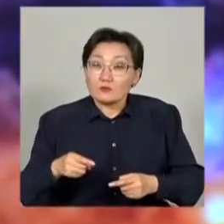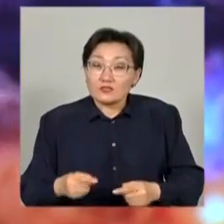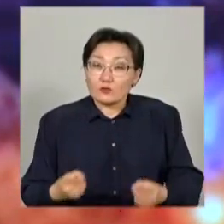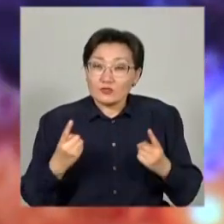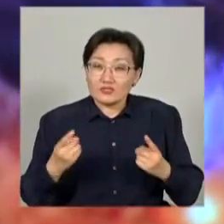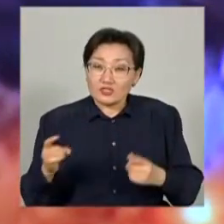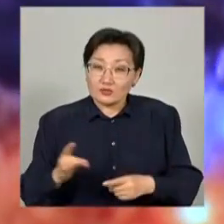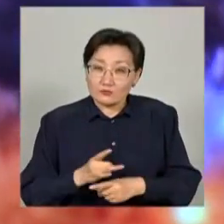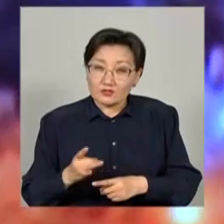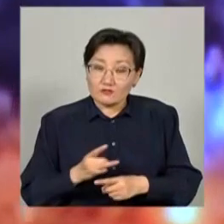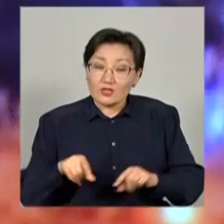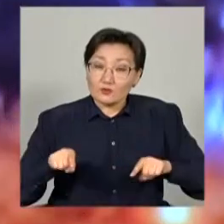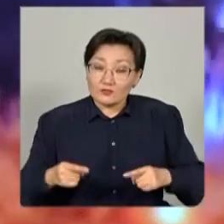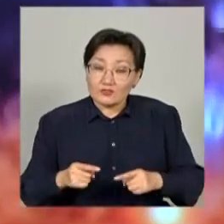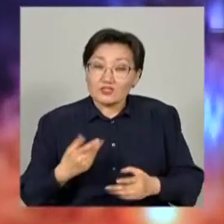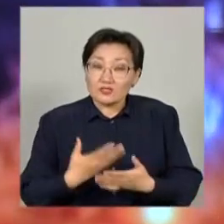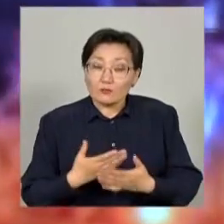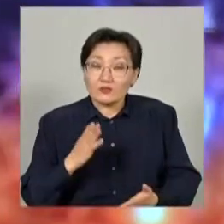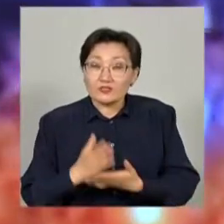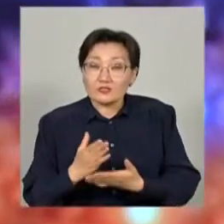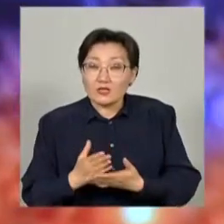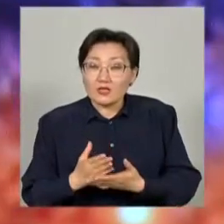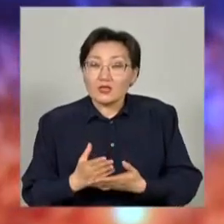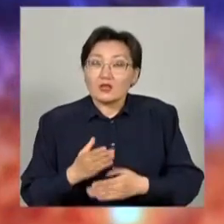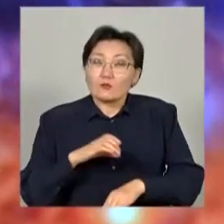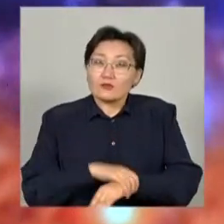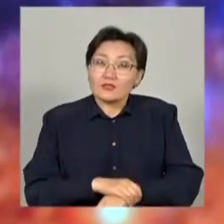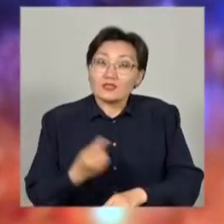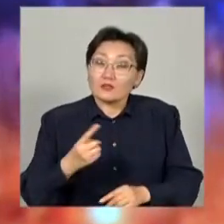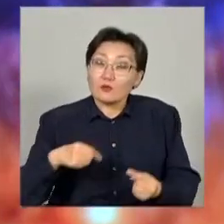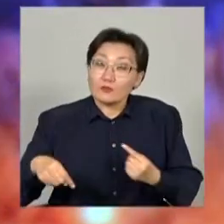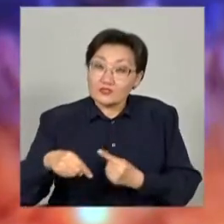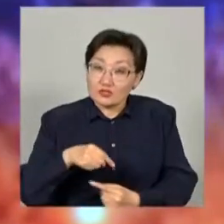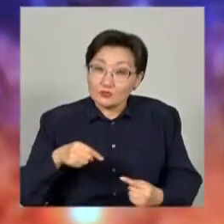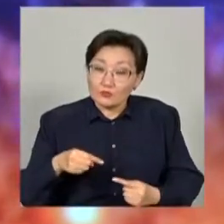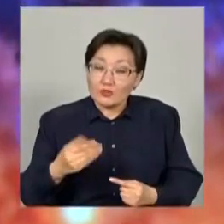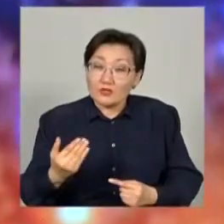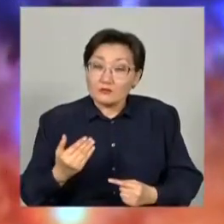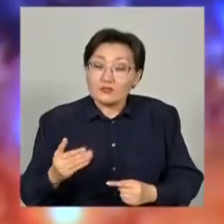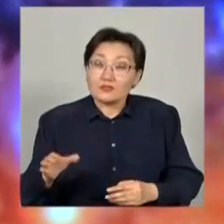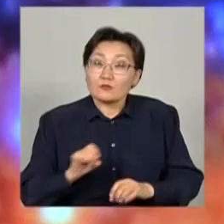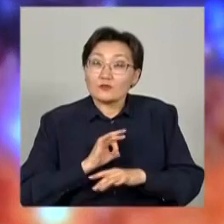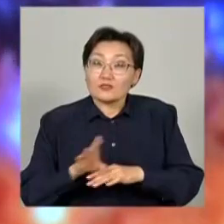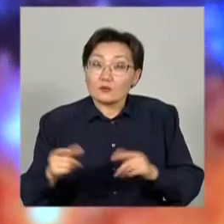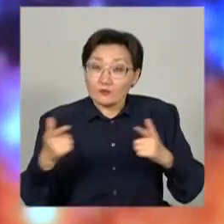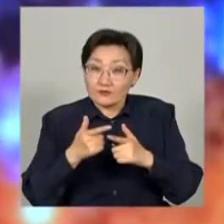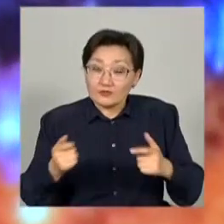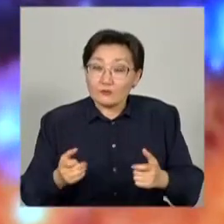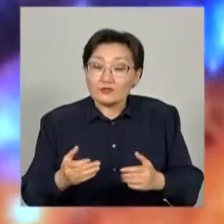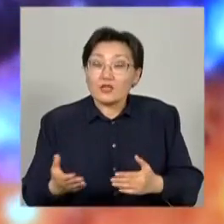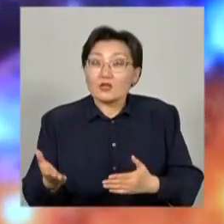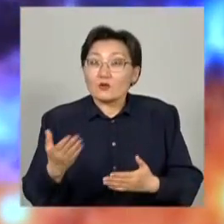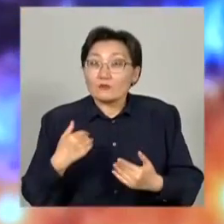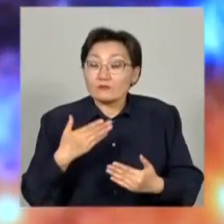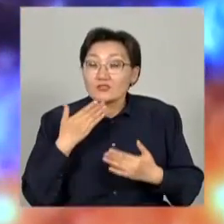в особо крупном размере. У задержанного якобы имелся компромат на одного предпринимателя. За удаление данных блогер запросил